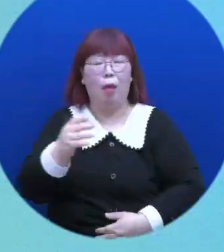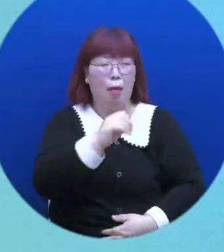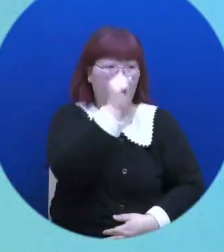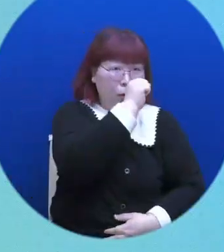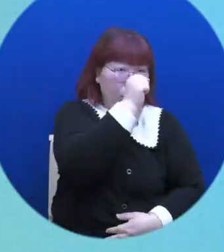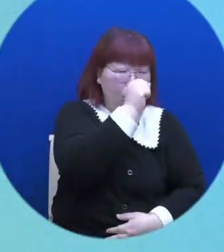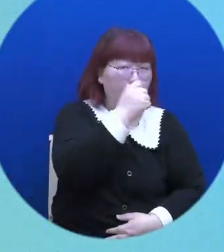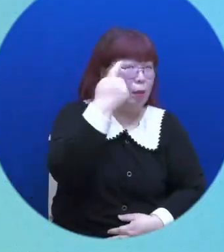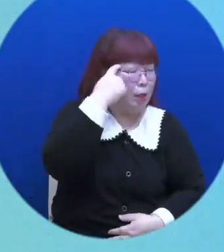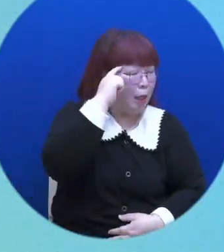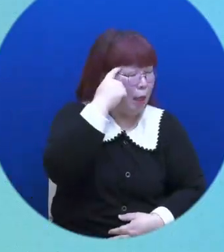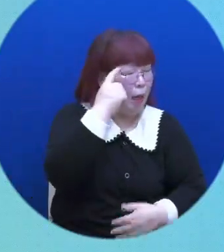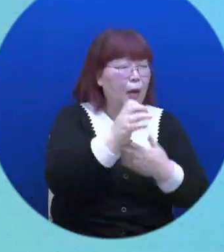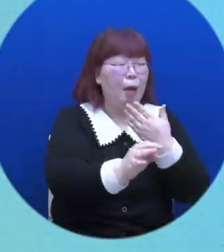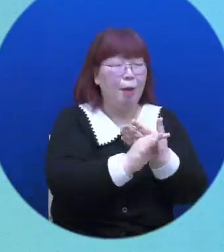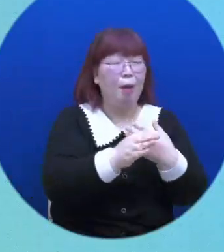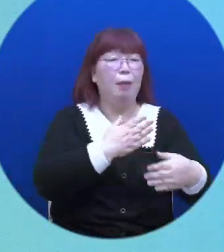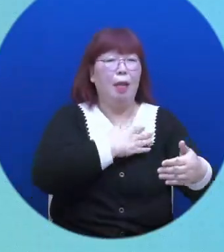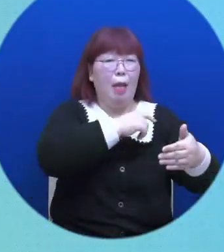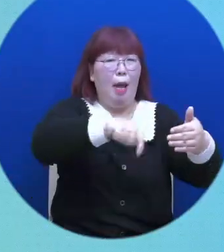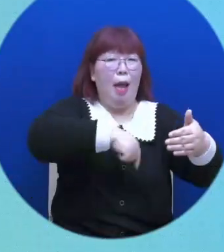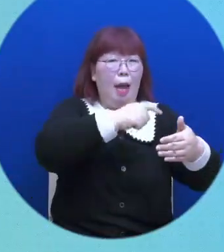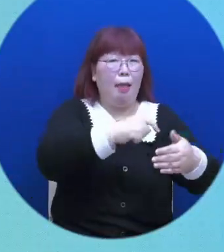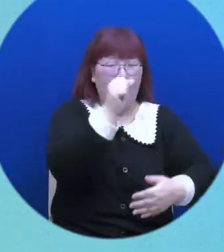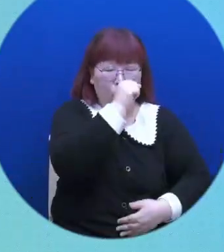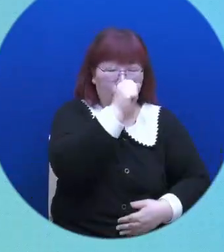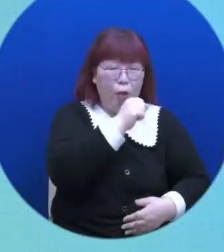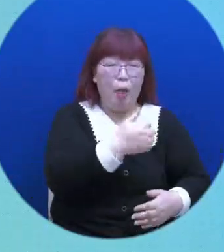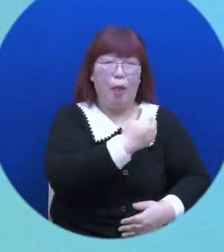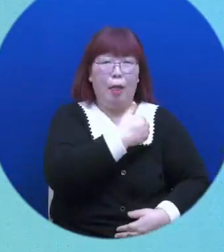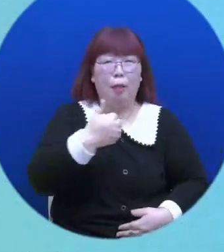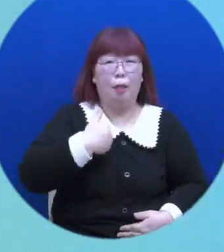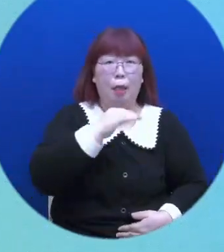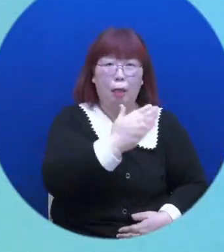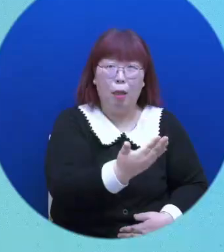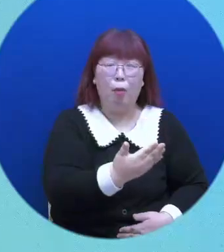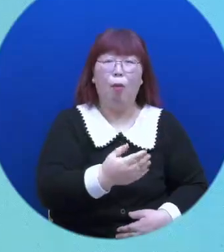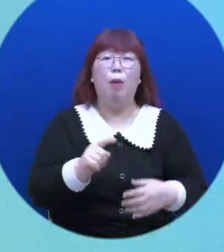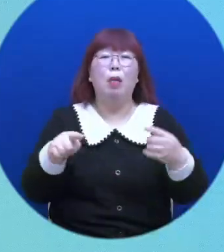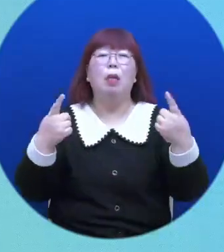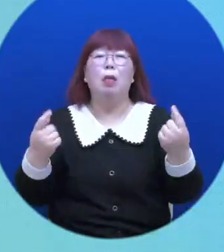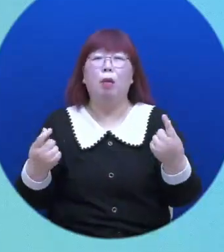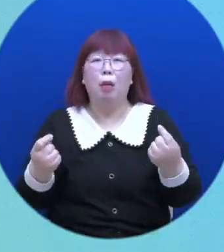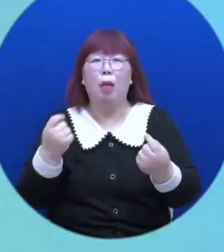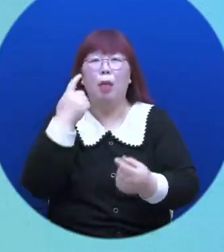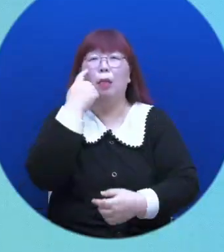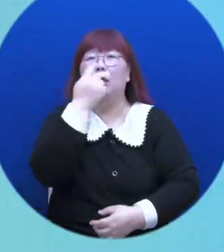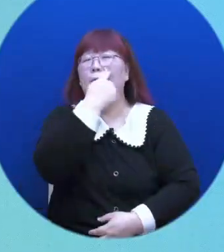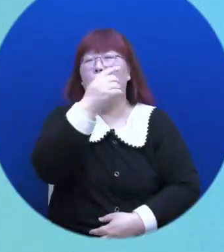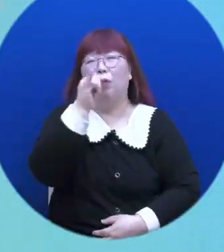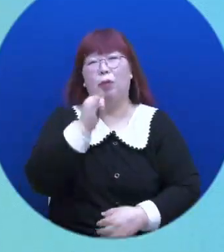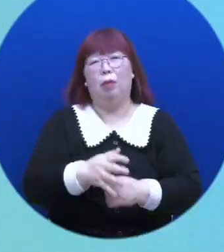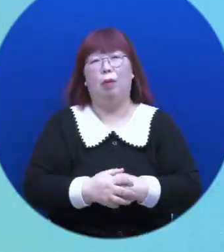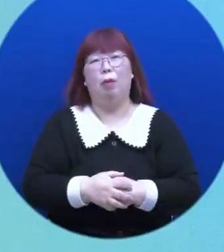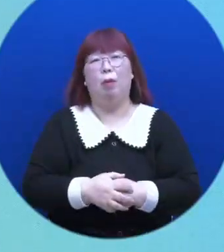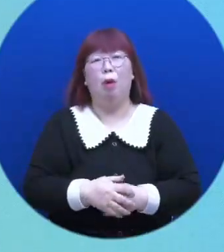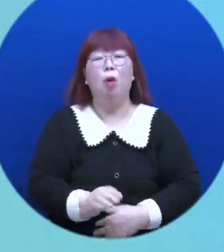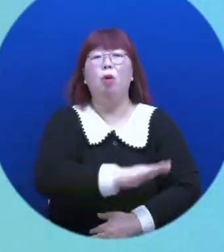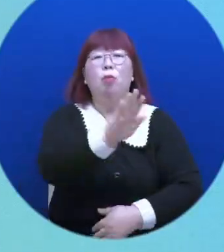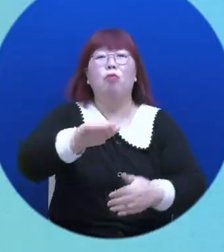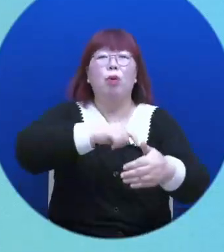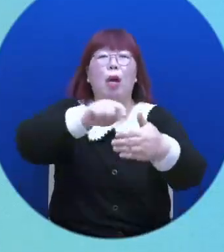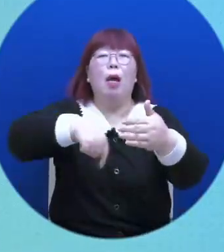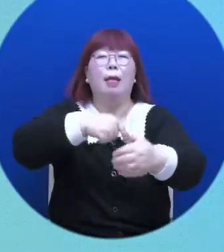생각하면 알고리즘으로 인하여 내 안에 선한 것이 몰려들고, 과학이 다 증명하고 있잖아요. 우리 안에